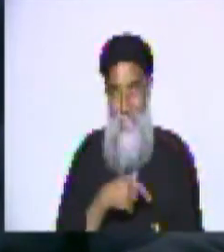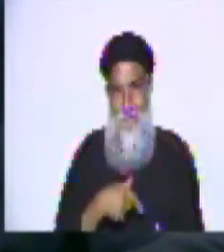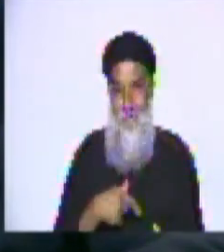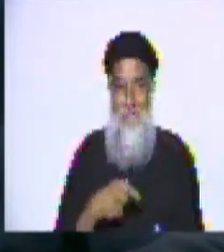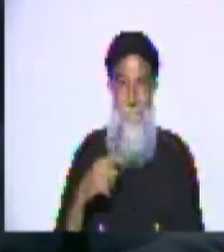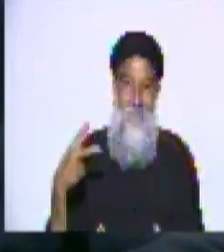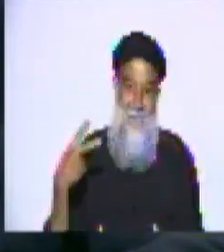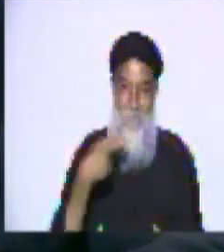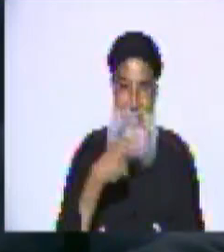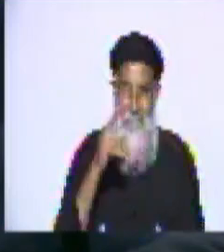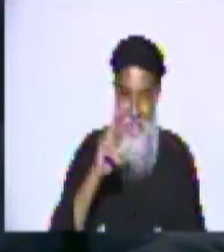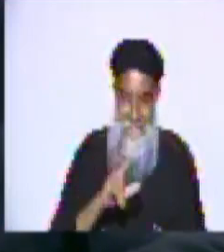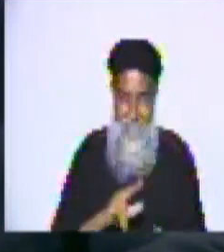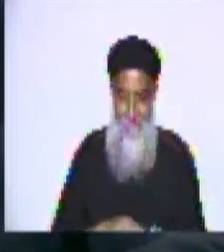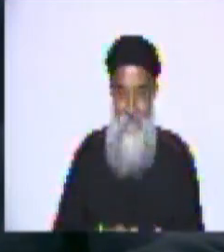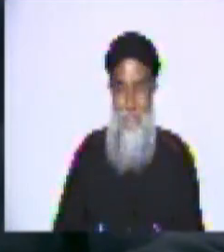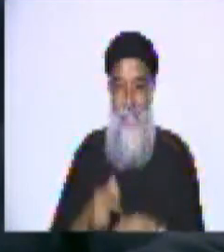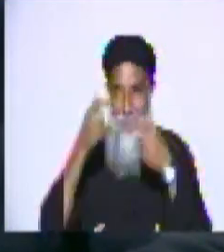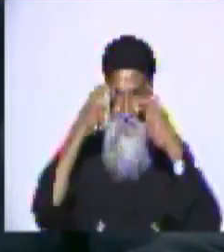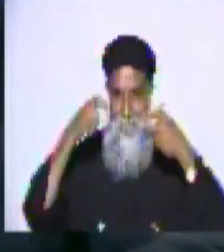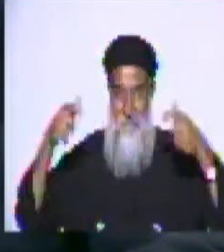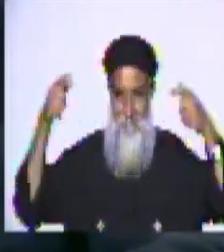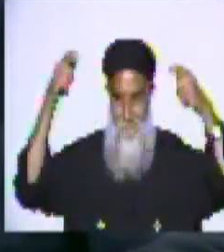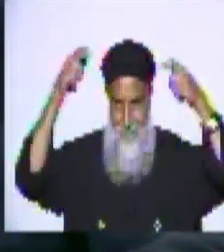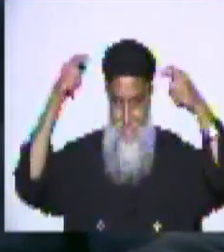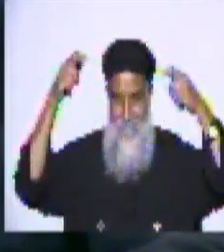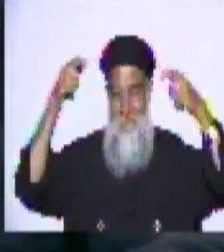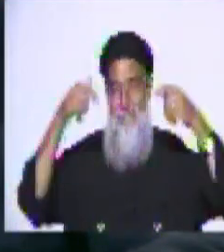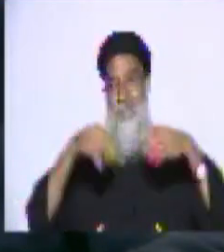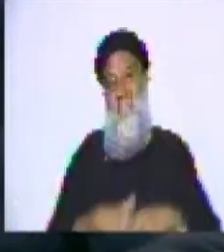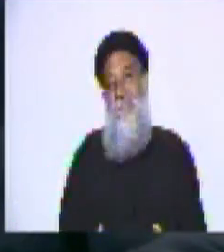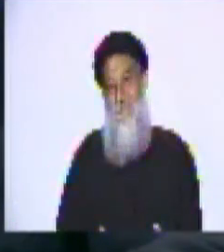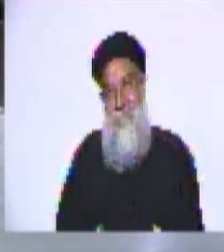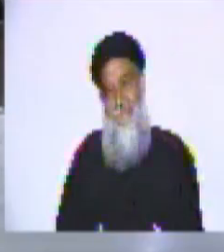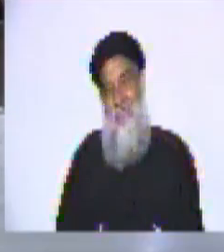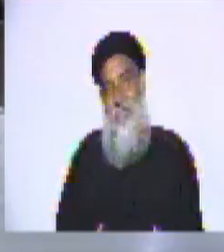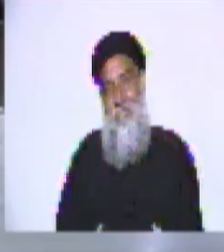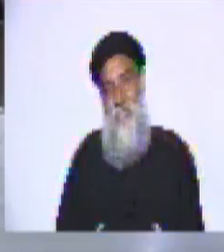الله. فاصل قصير ونعود مره اخرى مع نيافه الحبر الجليل الانبا بنيامين.